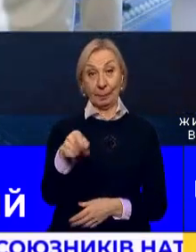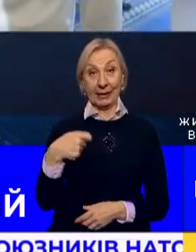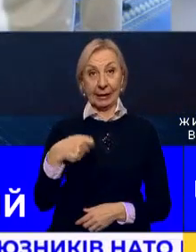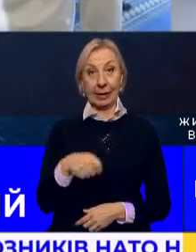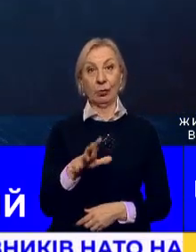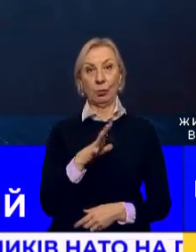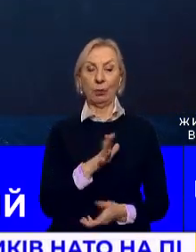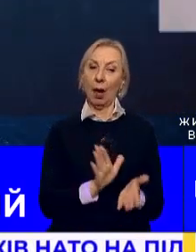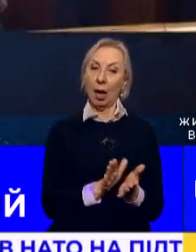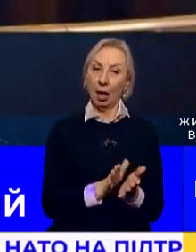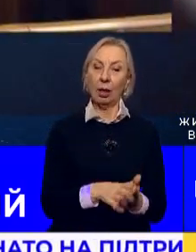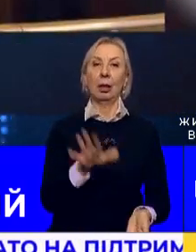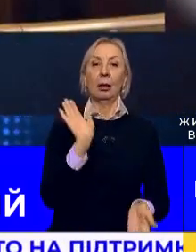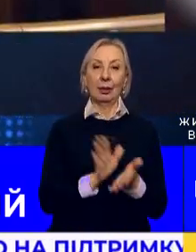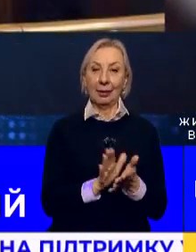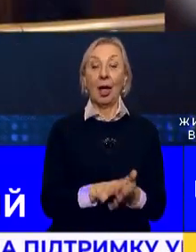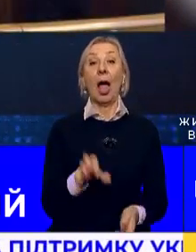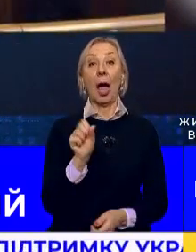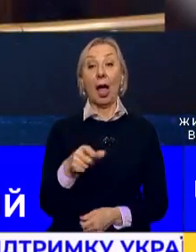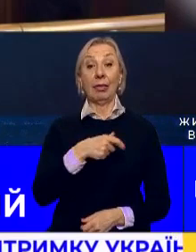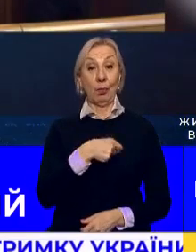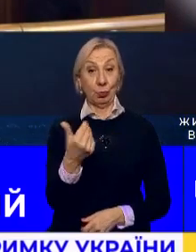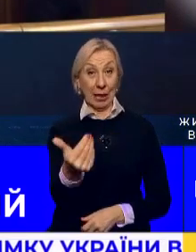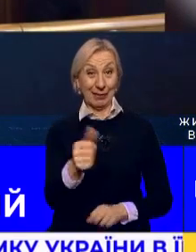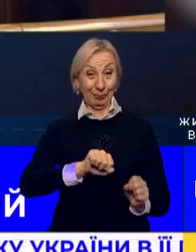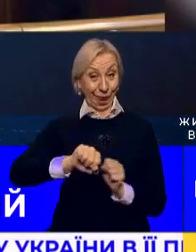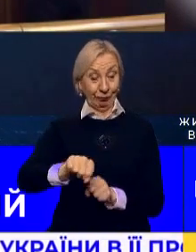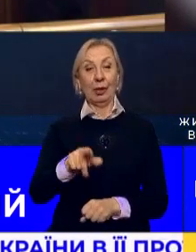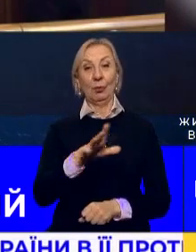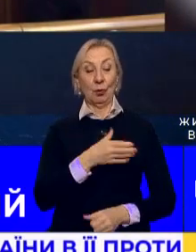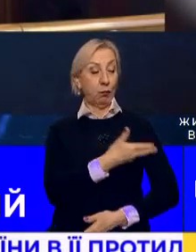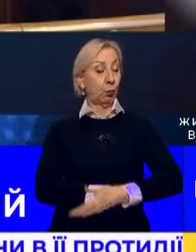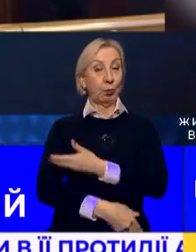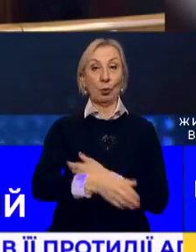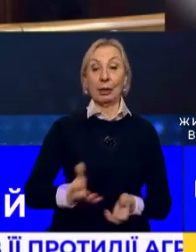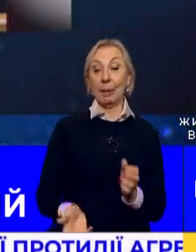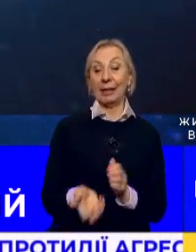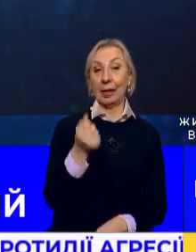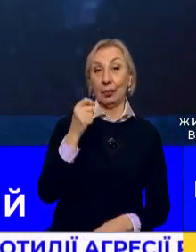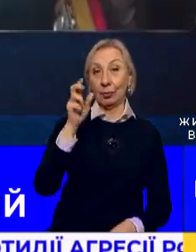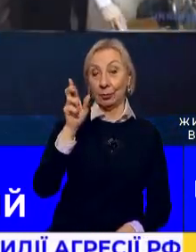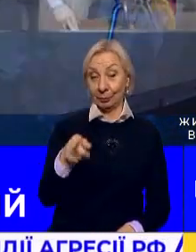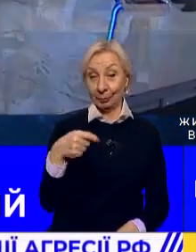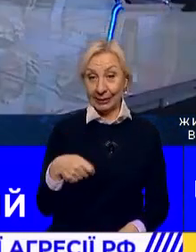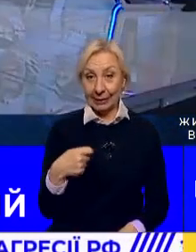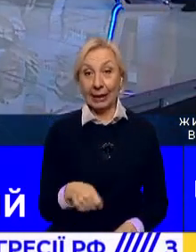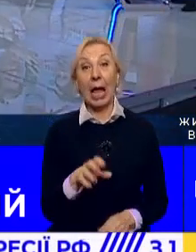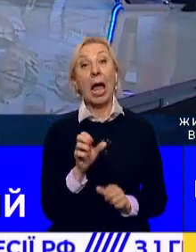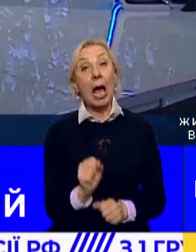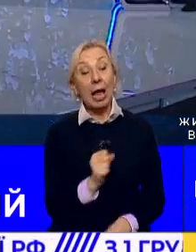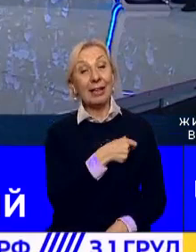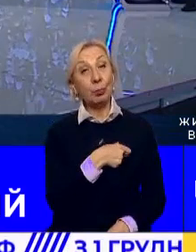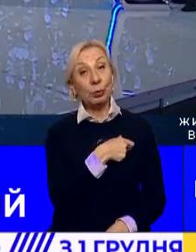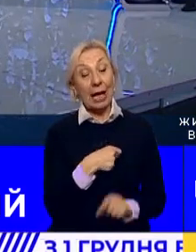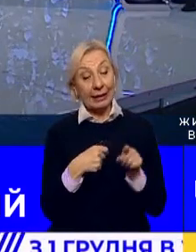провладних депутатів, які до того ж були одягнені у футболки на підтримку глави держави. Натомість народні депутати від Європейської солідарності нагадали президенту